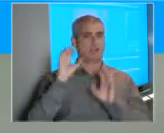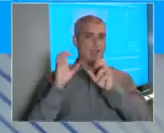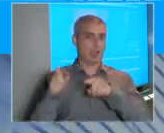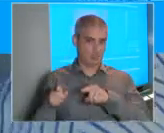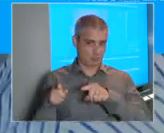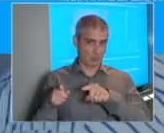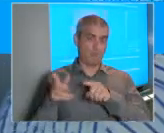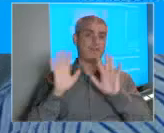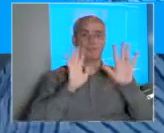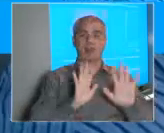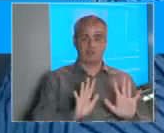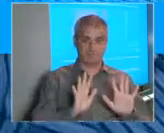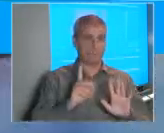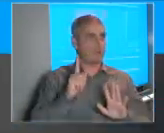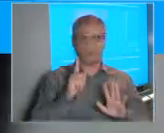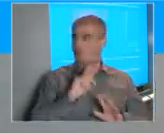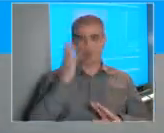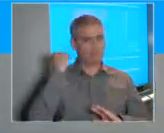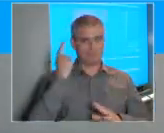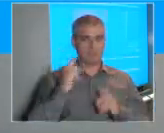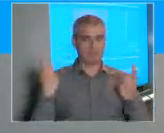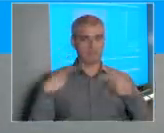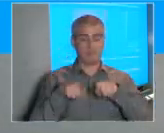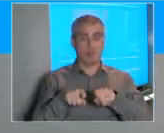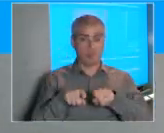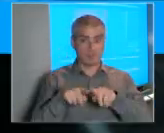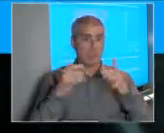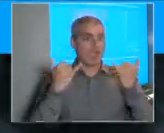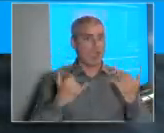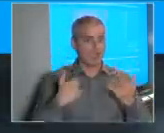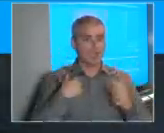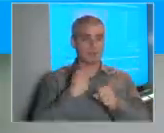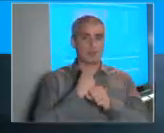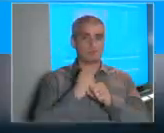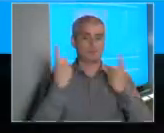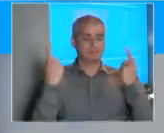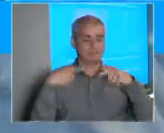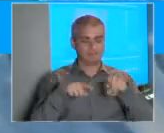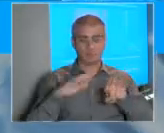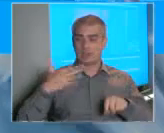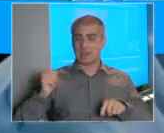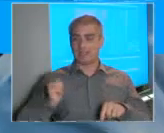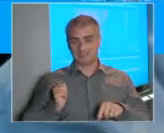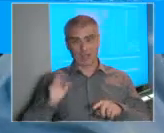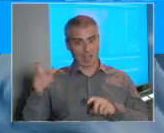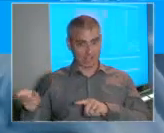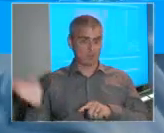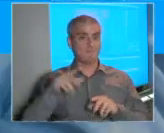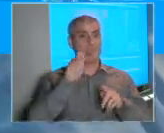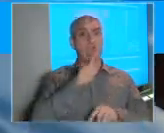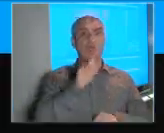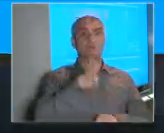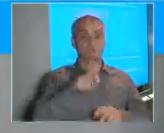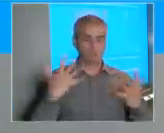רדיו ותחנת טלוויזיה, אבל זה מעולם לא היה סימולטני. היום אנחנו עושים סימולטני, גלי צהל וערוץ כנסת במשדר